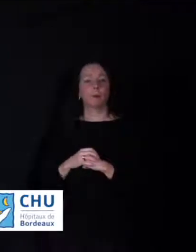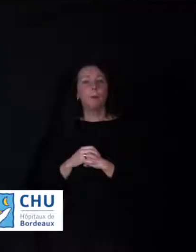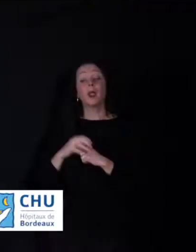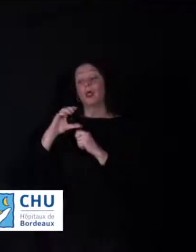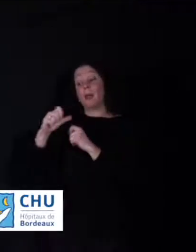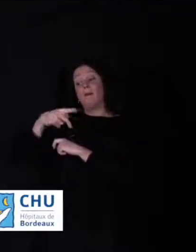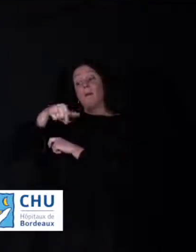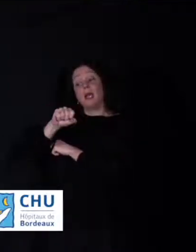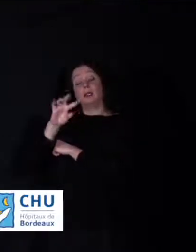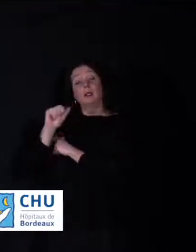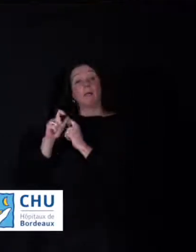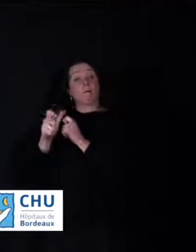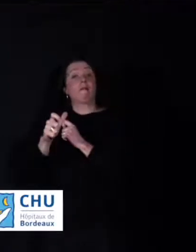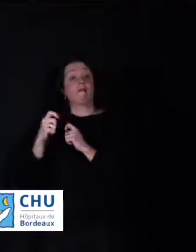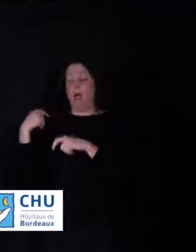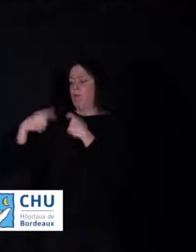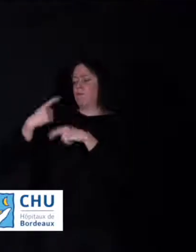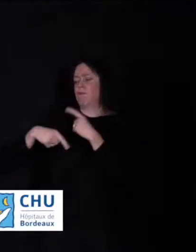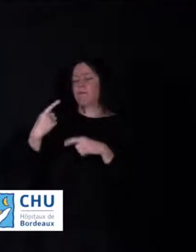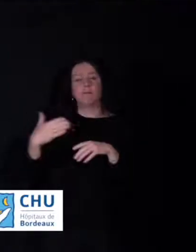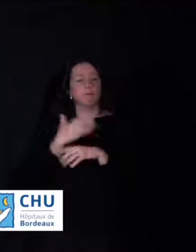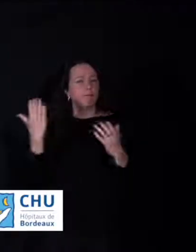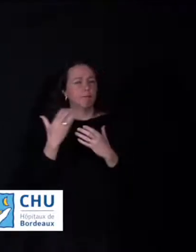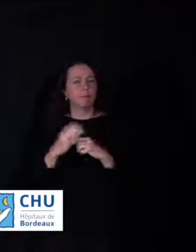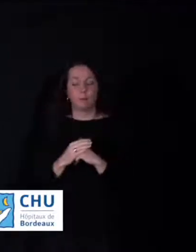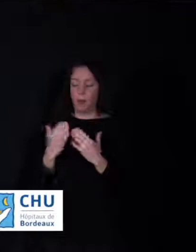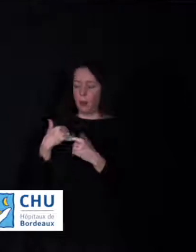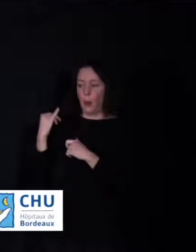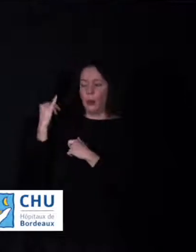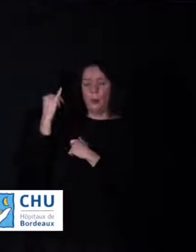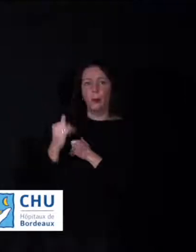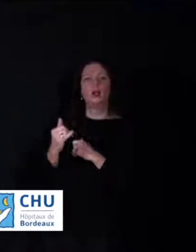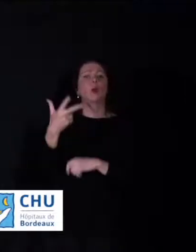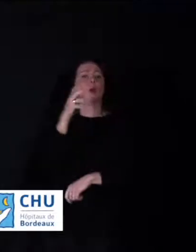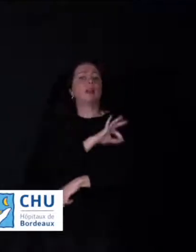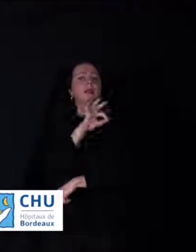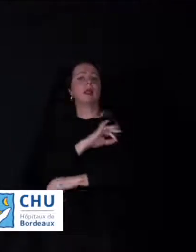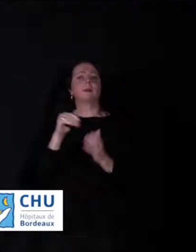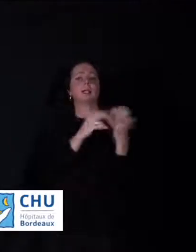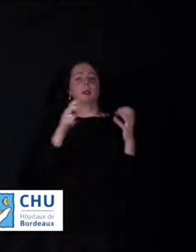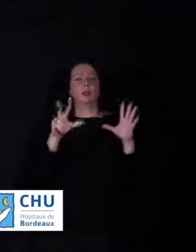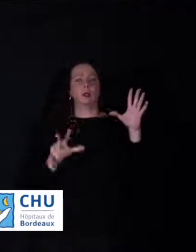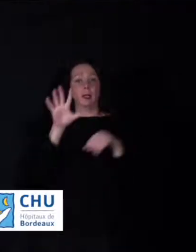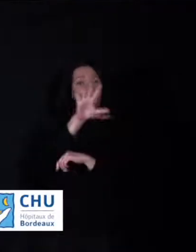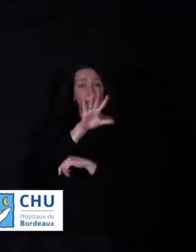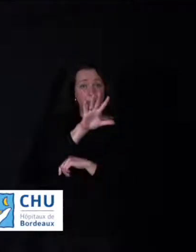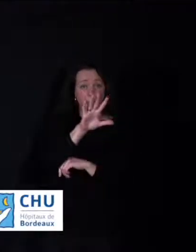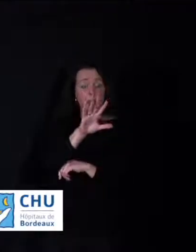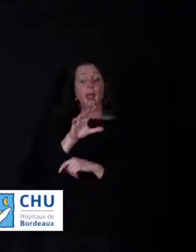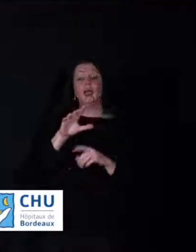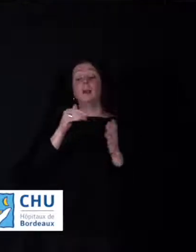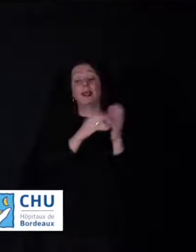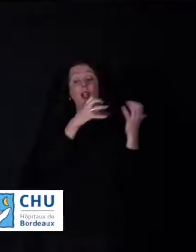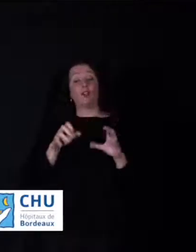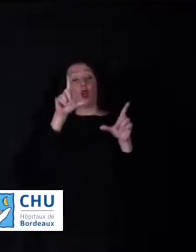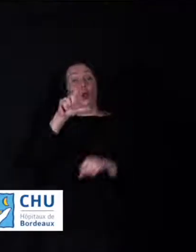fallu attendre pas mal de temps pour voir donc son vaccin en 1885, l'obligation vaccinale en